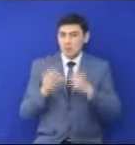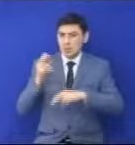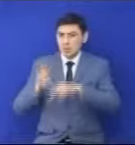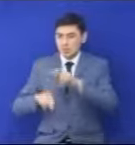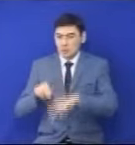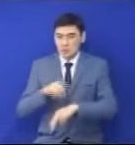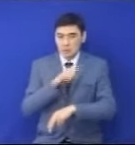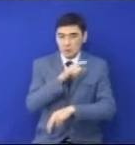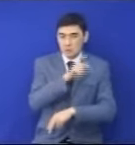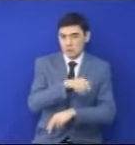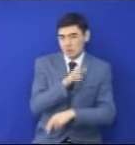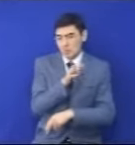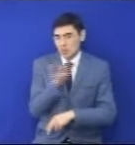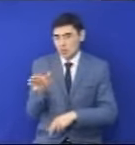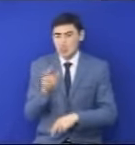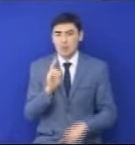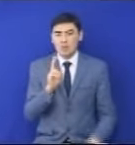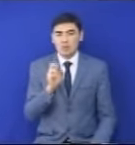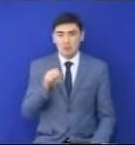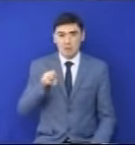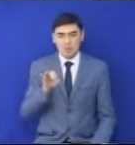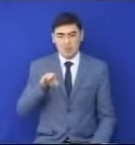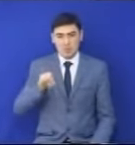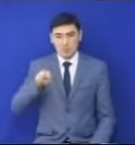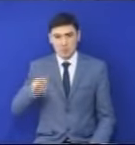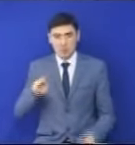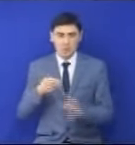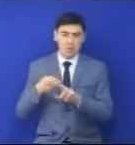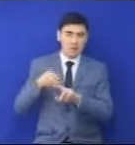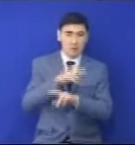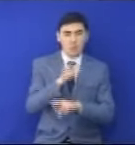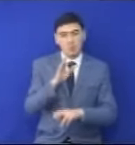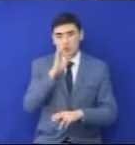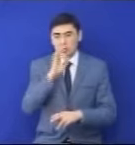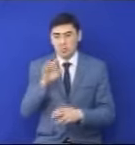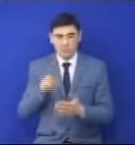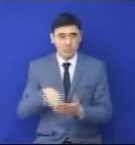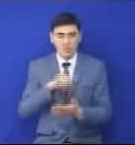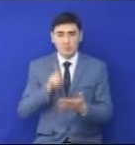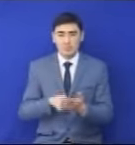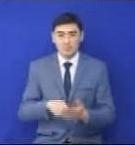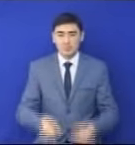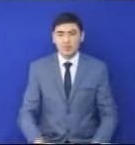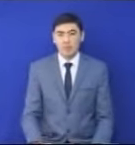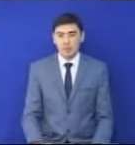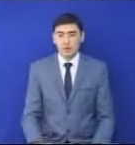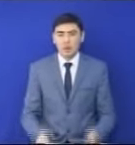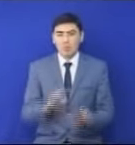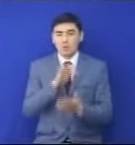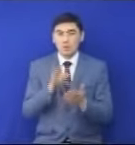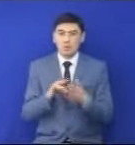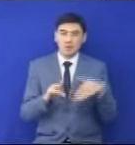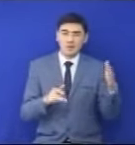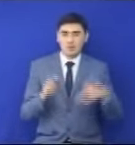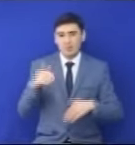мемлекеттік кепілдік бере алмайды. Рассматриваются два варианта на левом и на правом берегу. Оң және сол жағалауда екі нұсқа қаралуда. Дегенмен